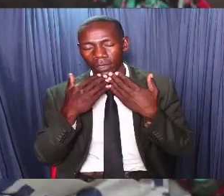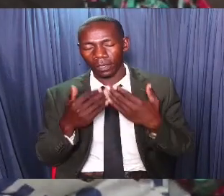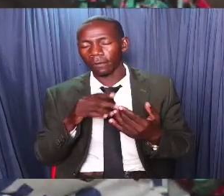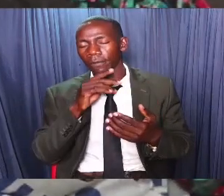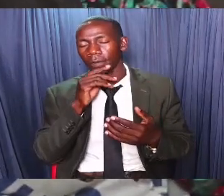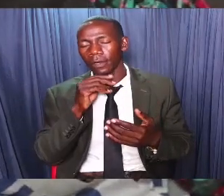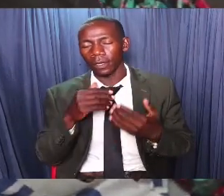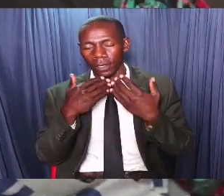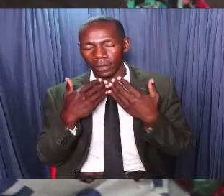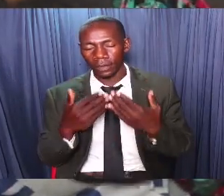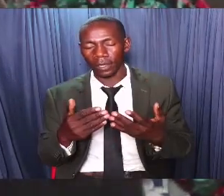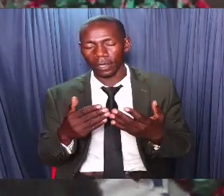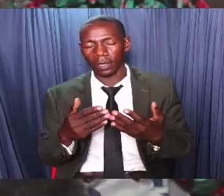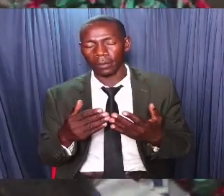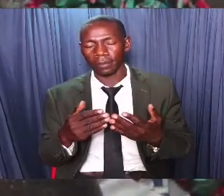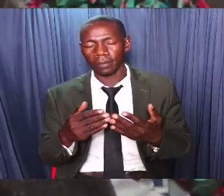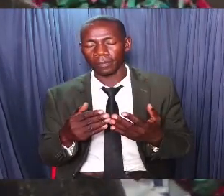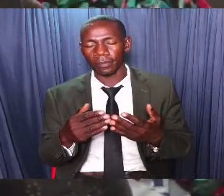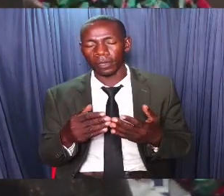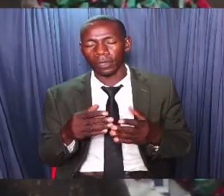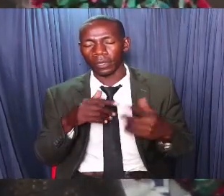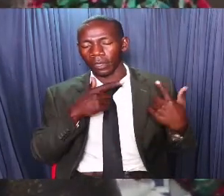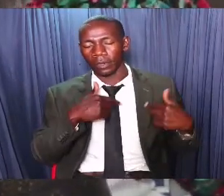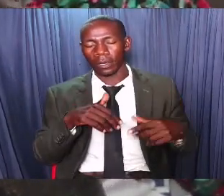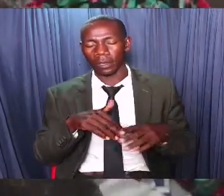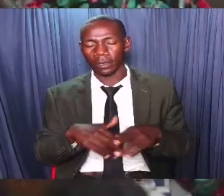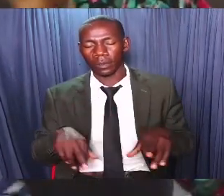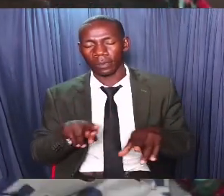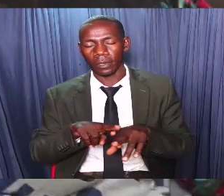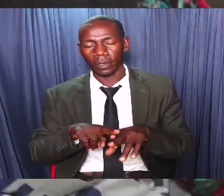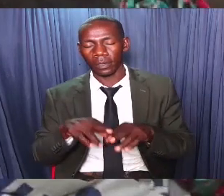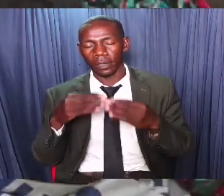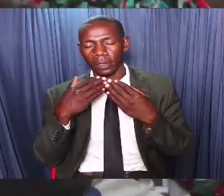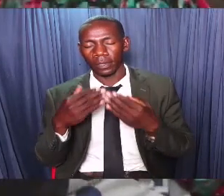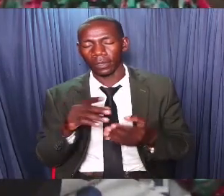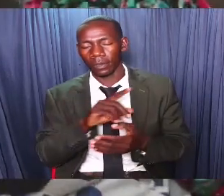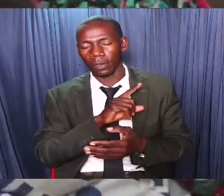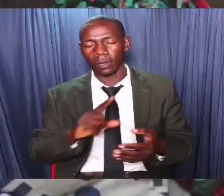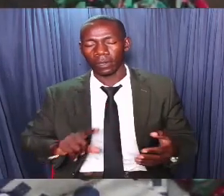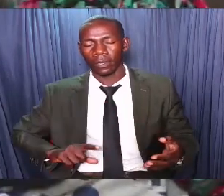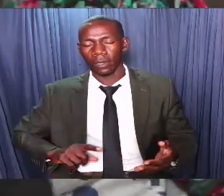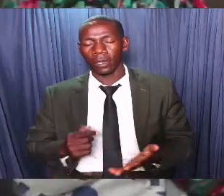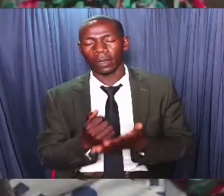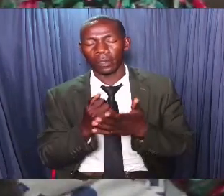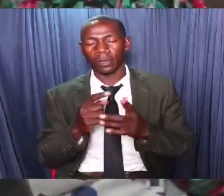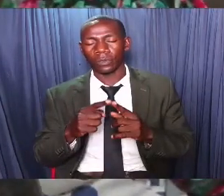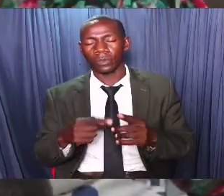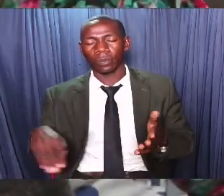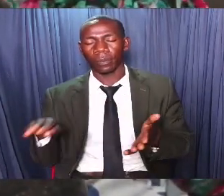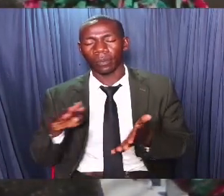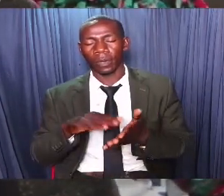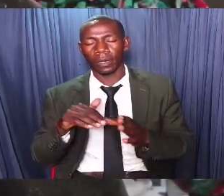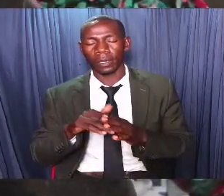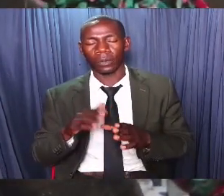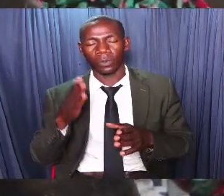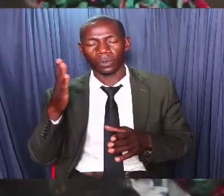Baba, asante Bwana kwa toba iliyo moyoni mwetu. Asante Bwana kutujalia kurudi katika